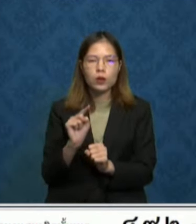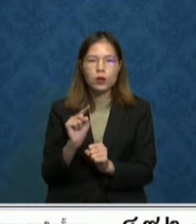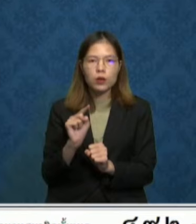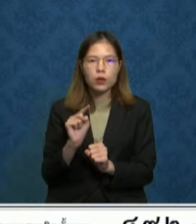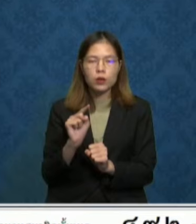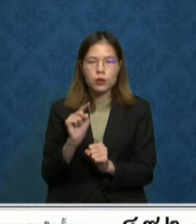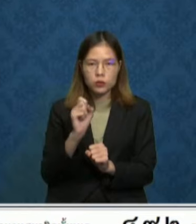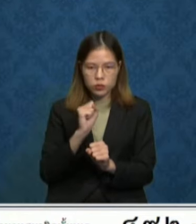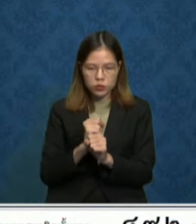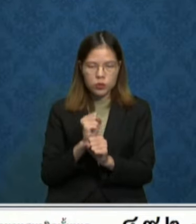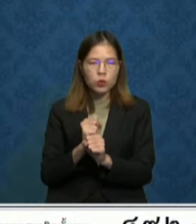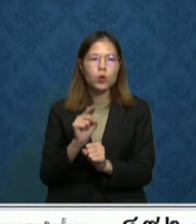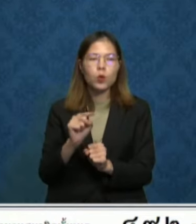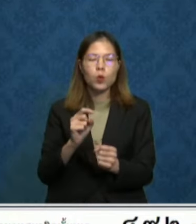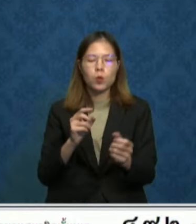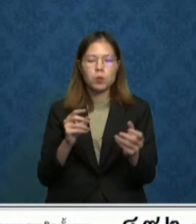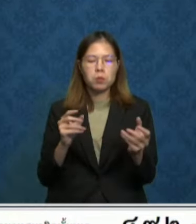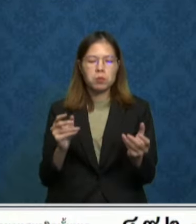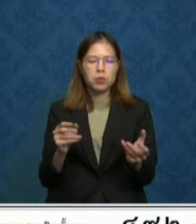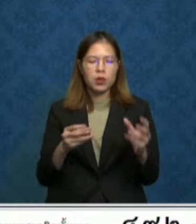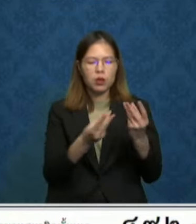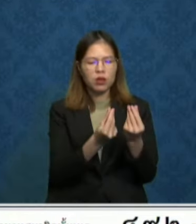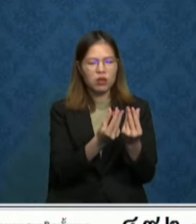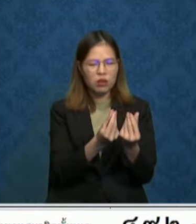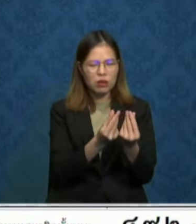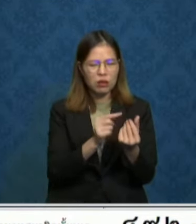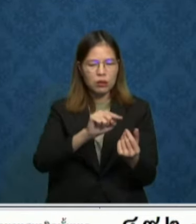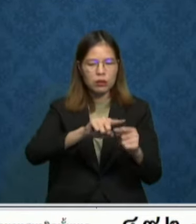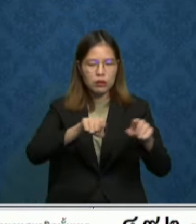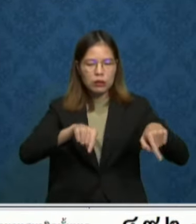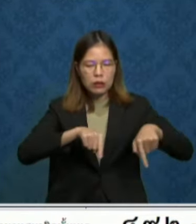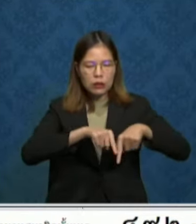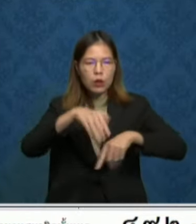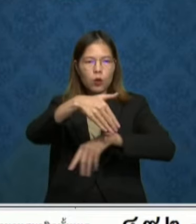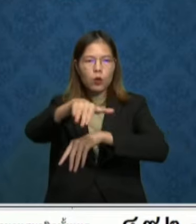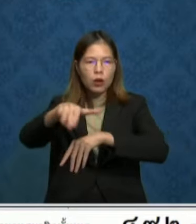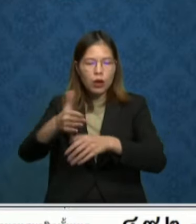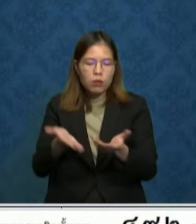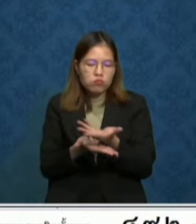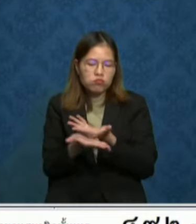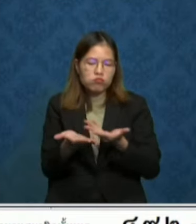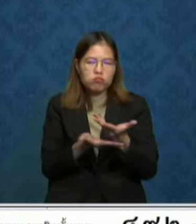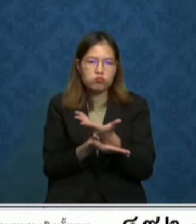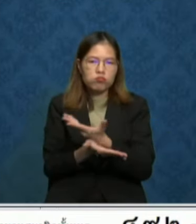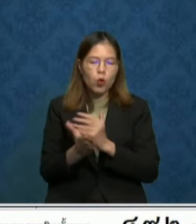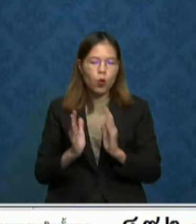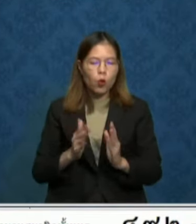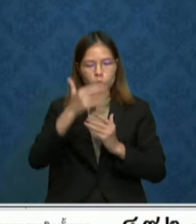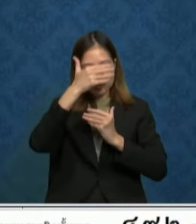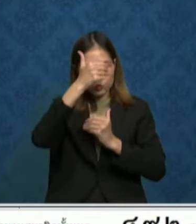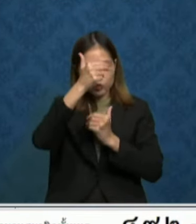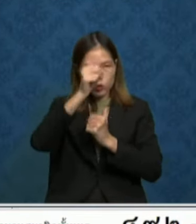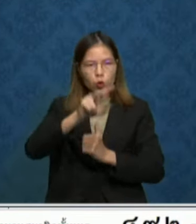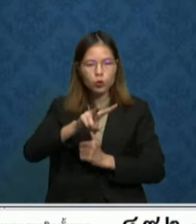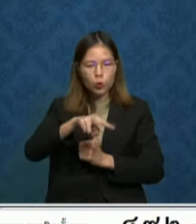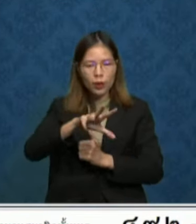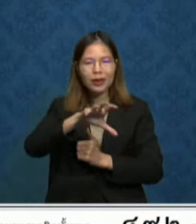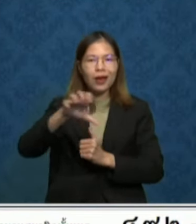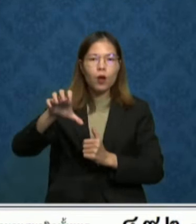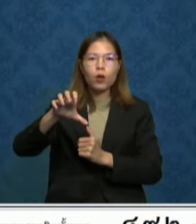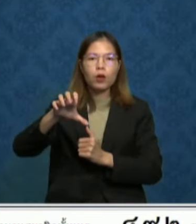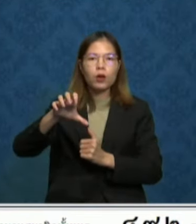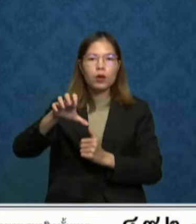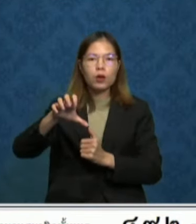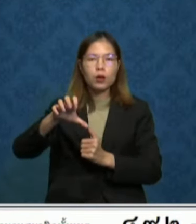ราชการทั้งภายนอกและภใพื้ที่ ได้มการจดทำประชาคมและมผู้สนใจขาร่มมากกา 2,500 คนแล